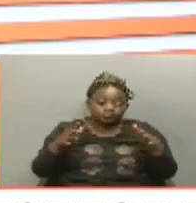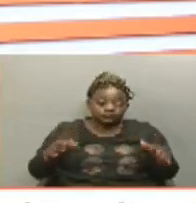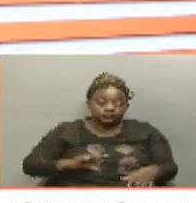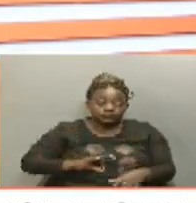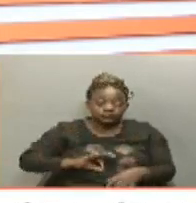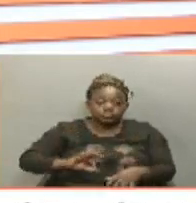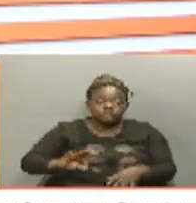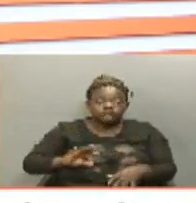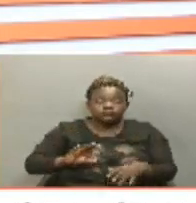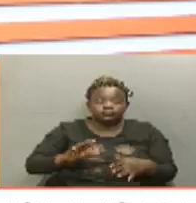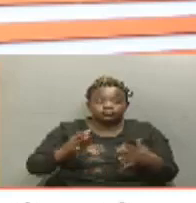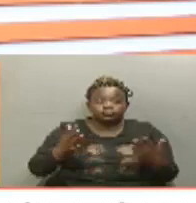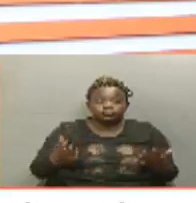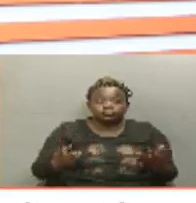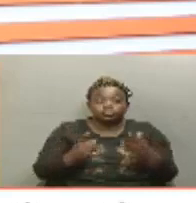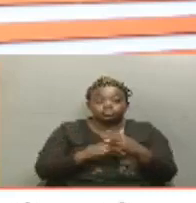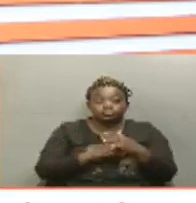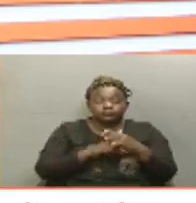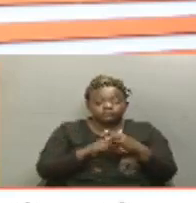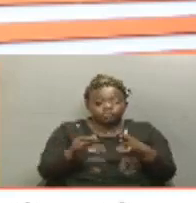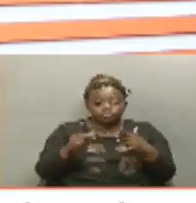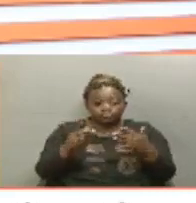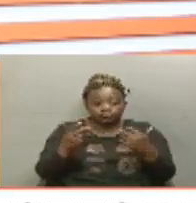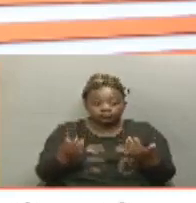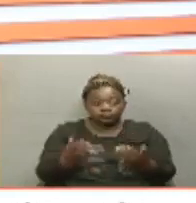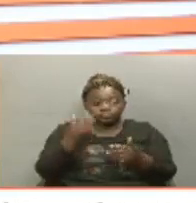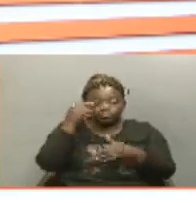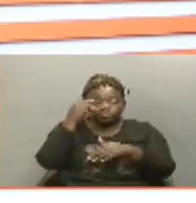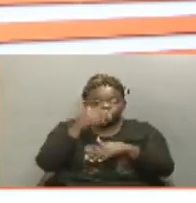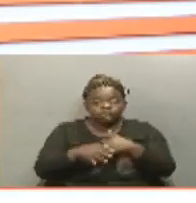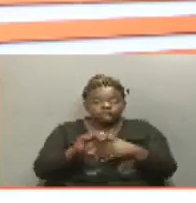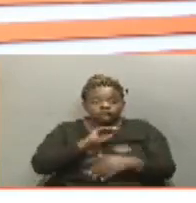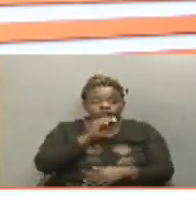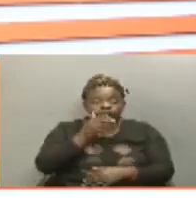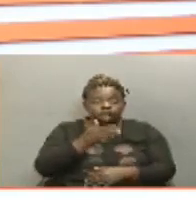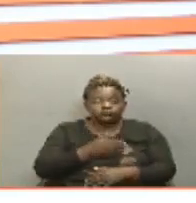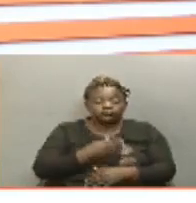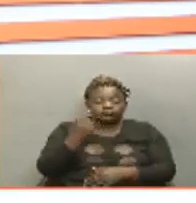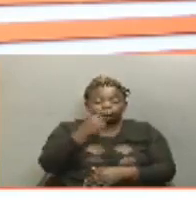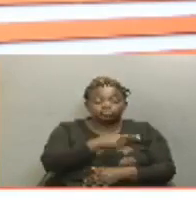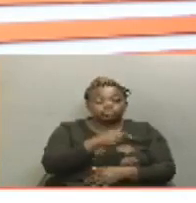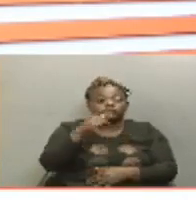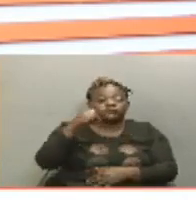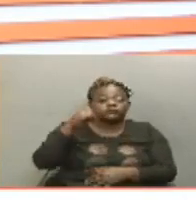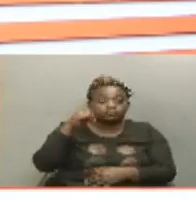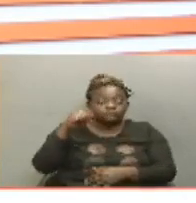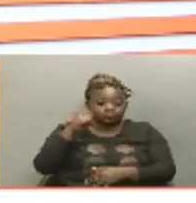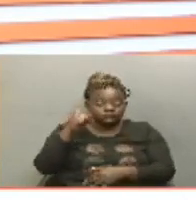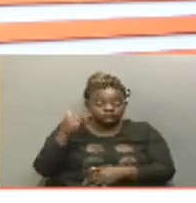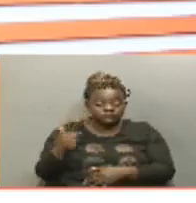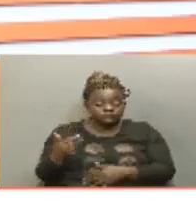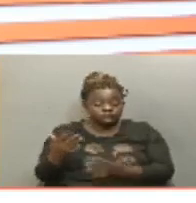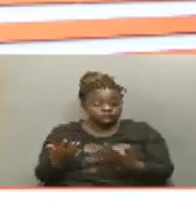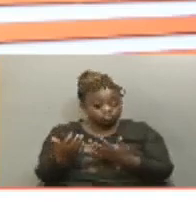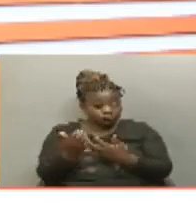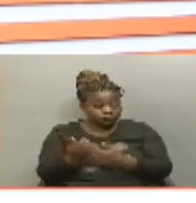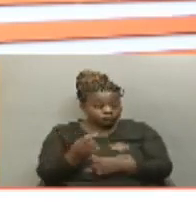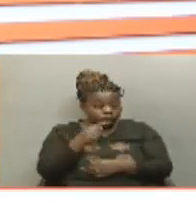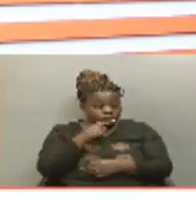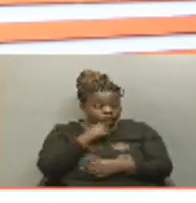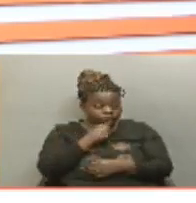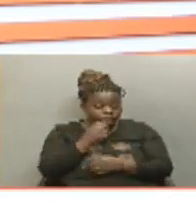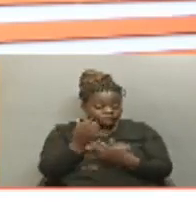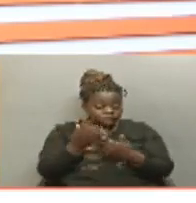okubatikka embuto ate ne bamalamu omusubi. Kiddiridde omukazi olunaku olw'eggulo ono yataayizza omusajja